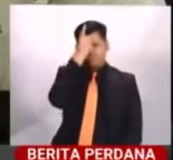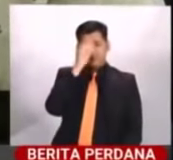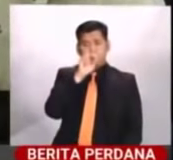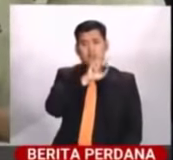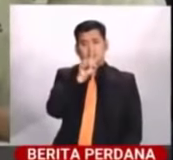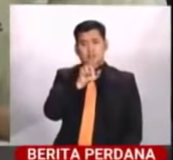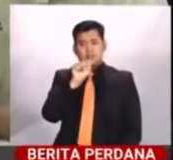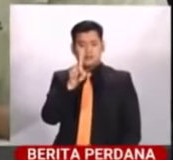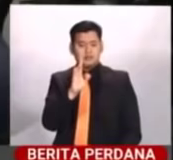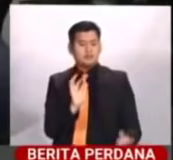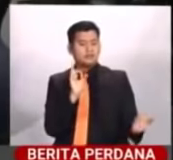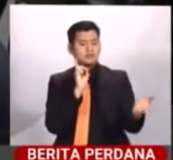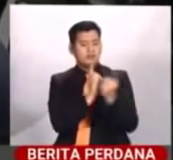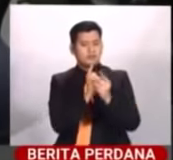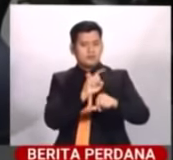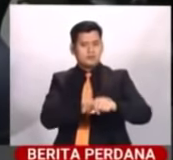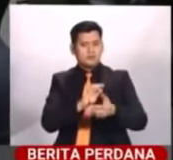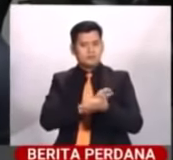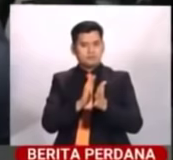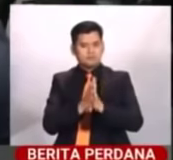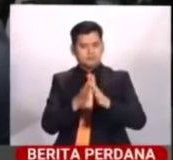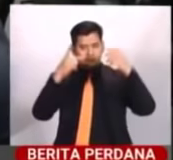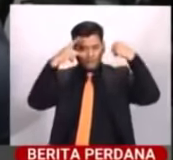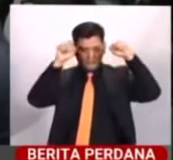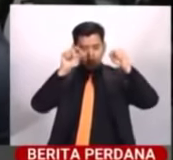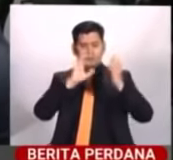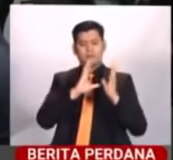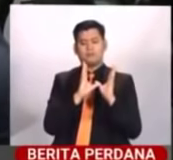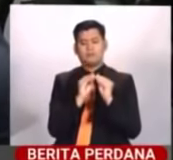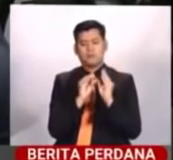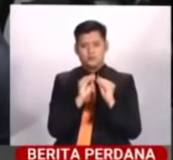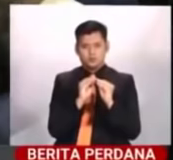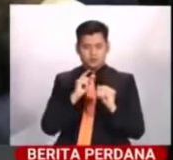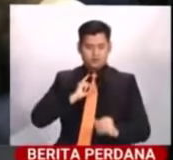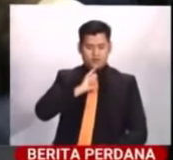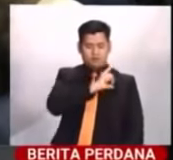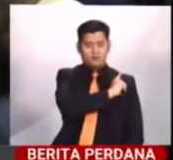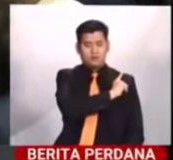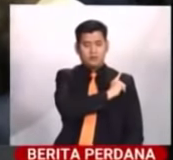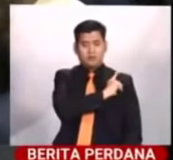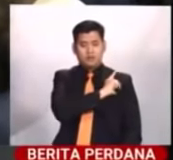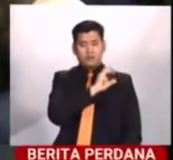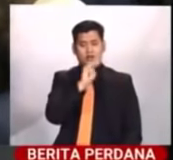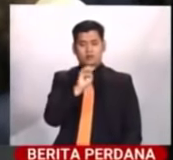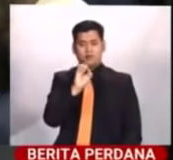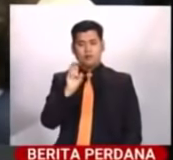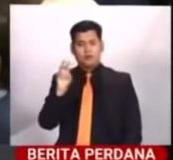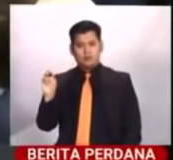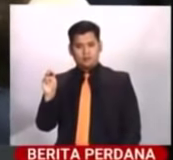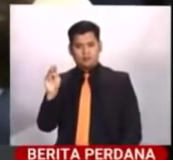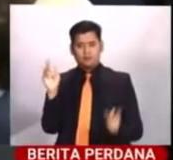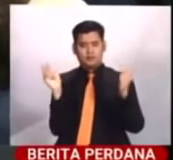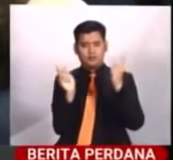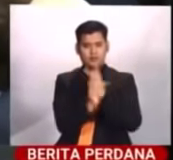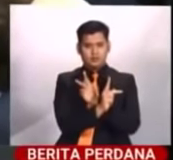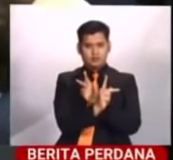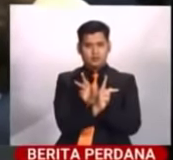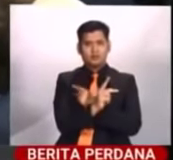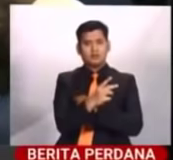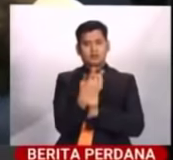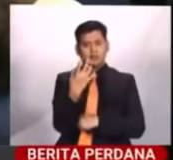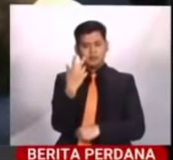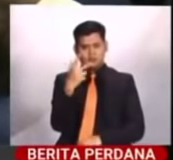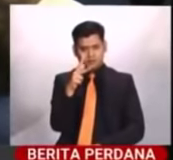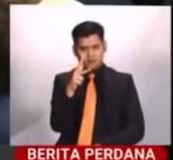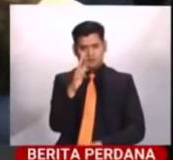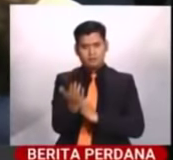sidang media selepas mempengerusikan mesyuarat Lembaga Eksekutif MOM kali ke-18 pagi tadi.